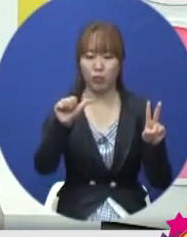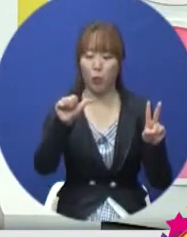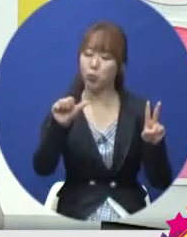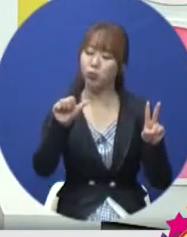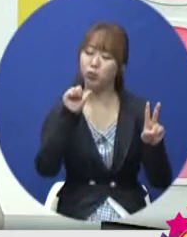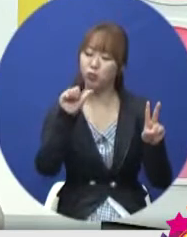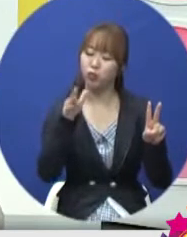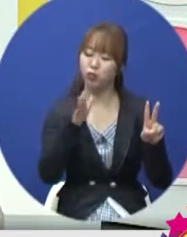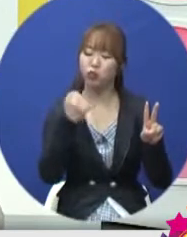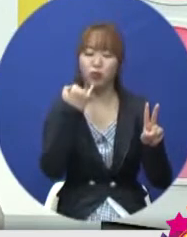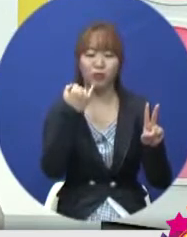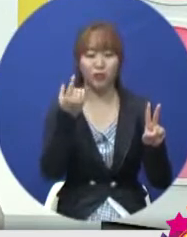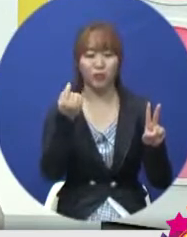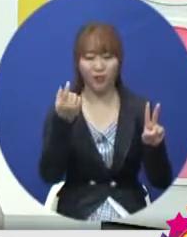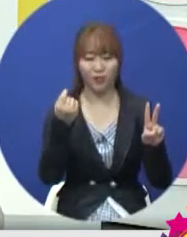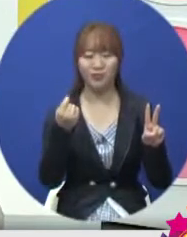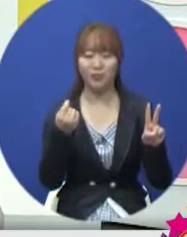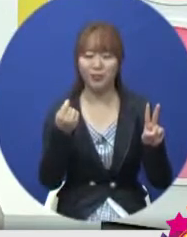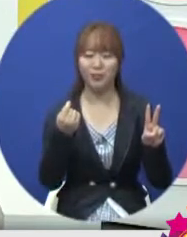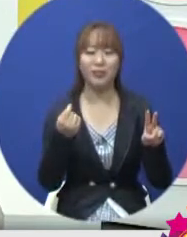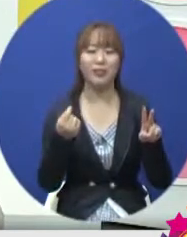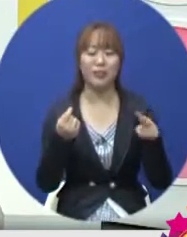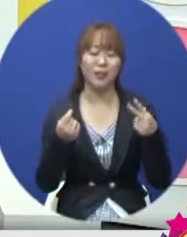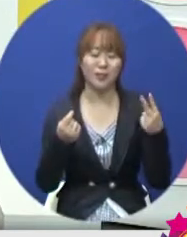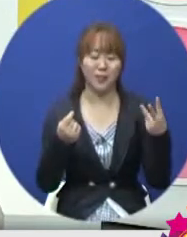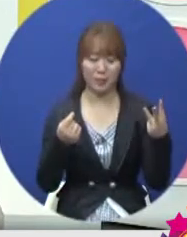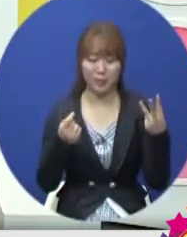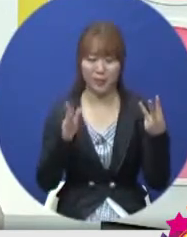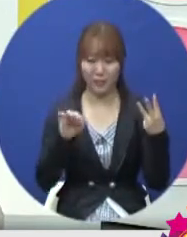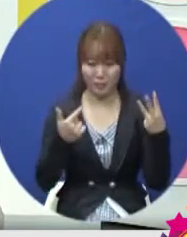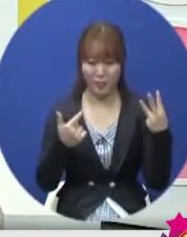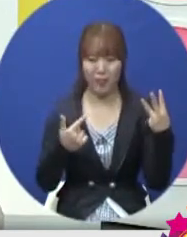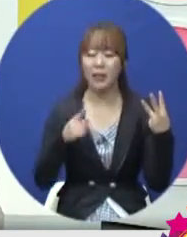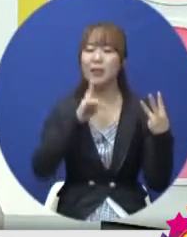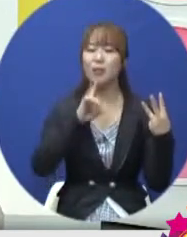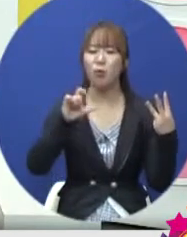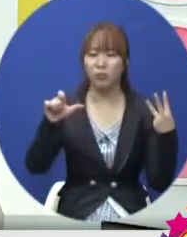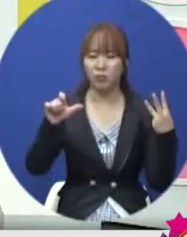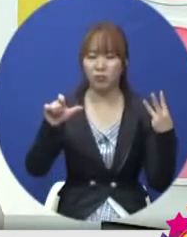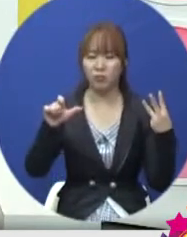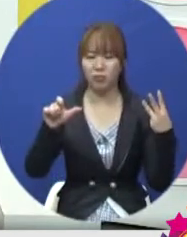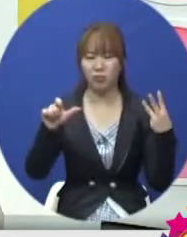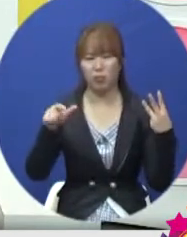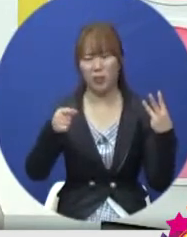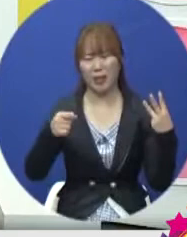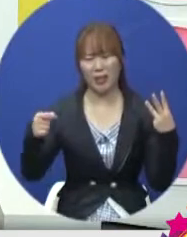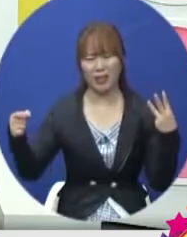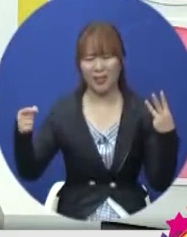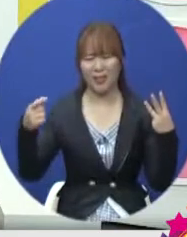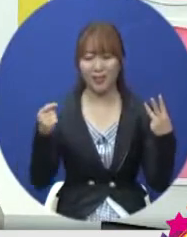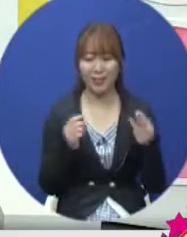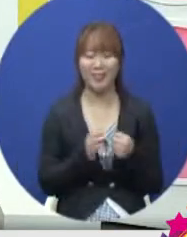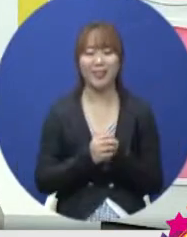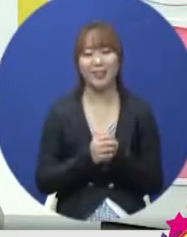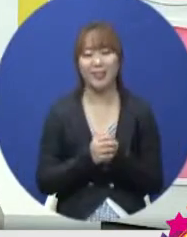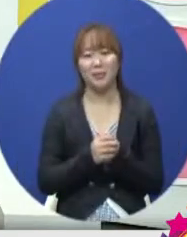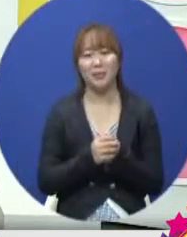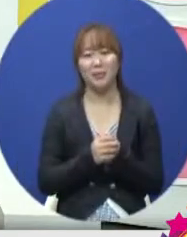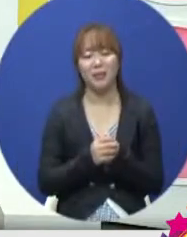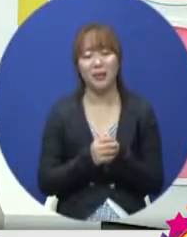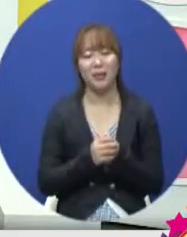5분이 적당할 것 같은데요. 예, 네, 5분. 네. 네. 보기 3번. 15분. 15분은 너무 좀 길다. 너무 길다. 예, 네, 그죠?